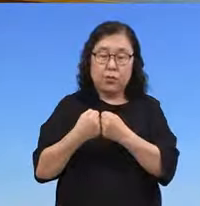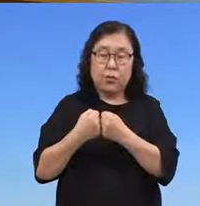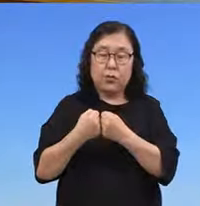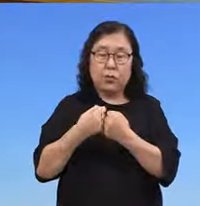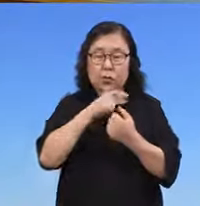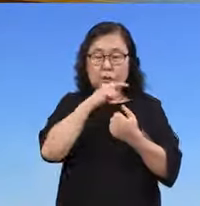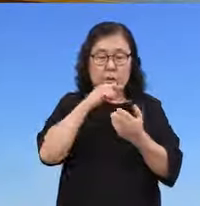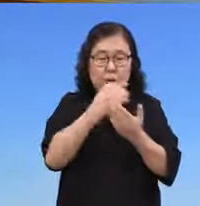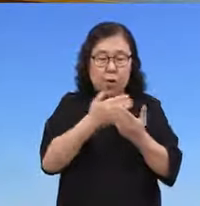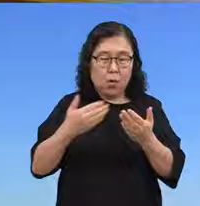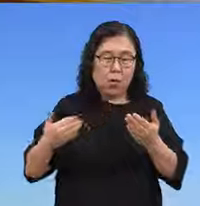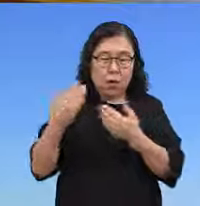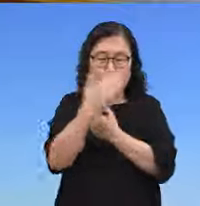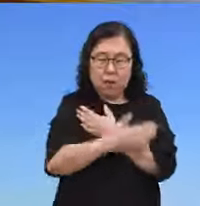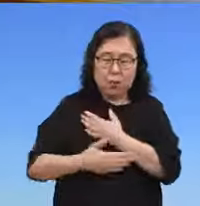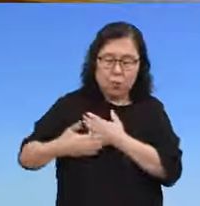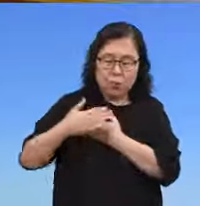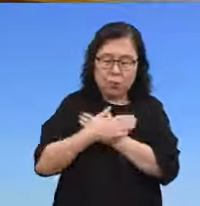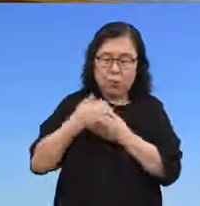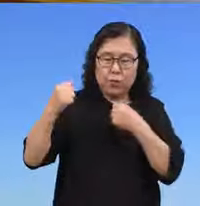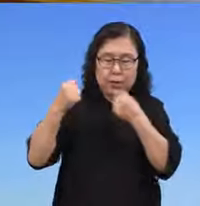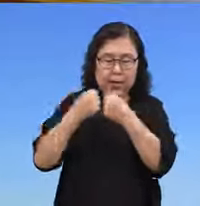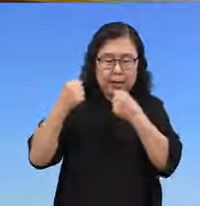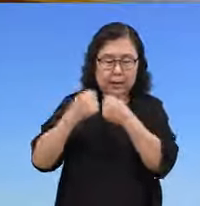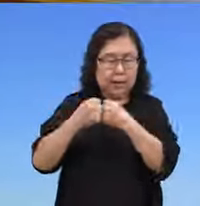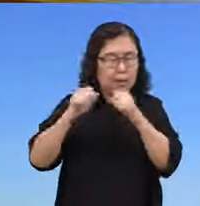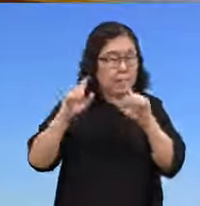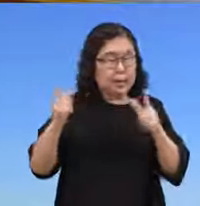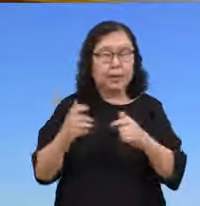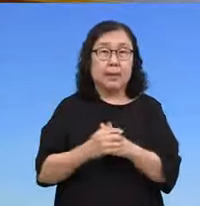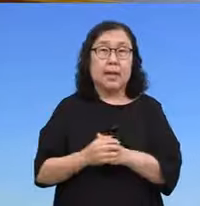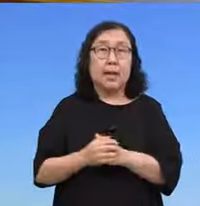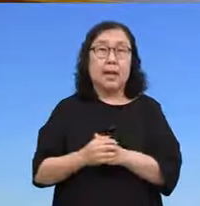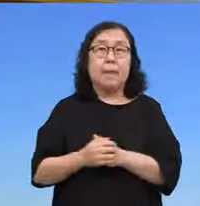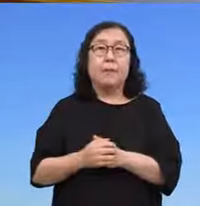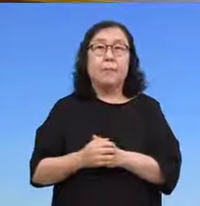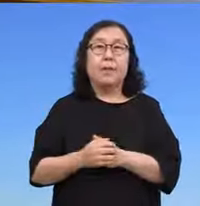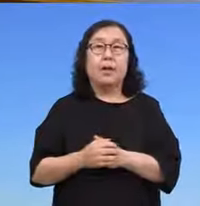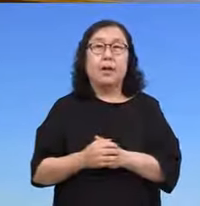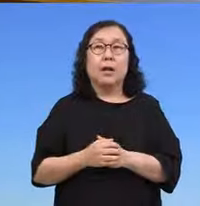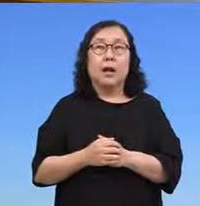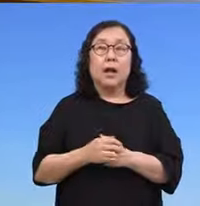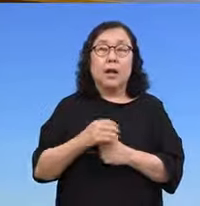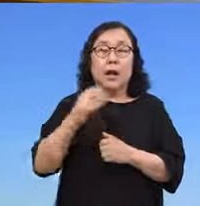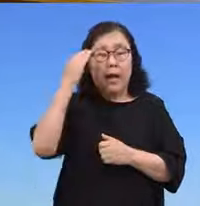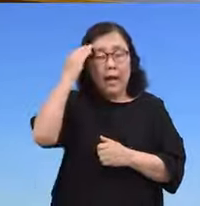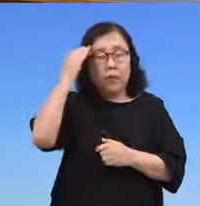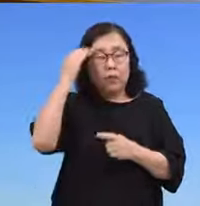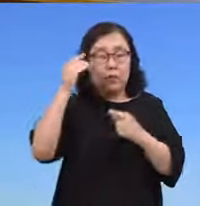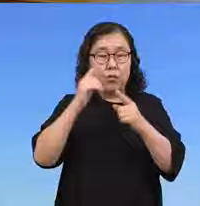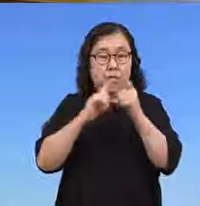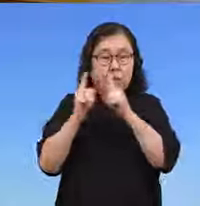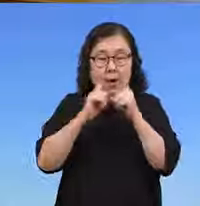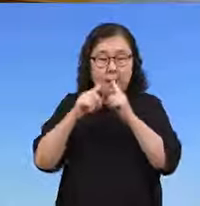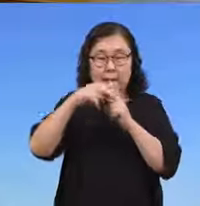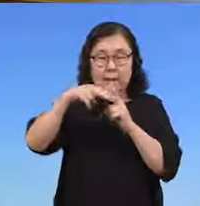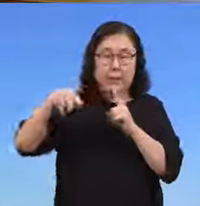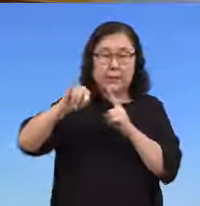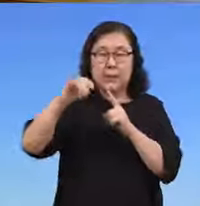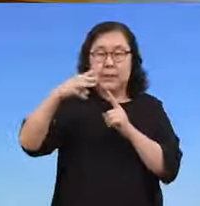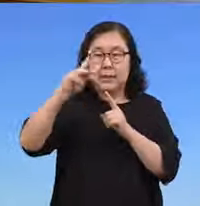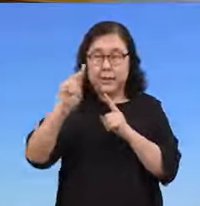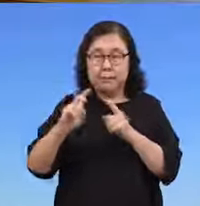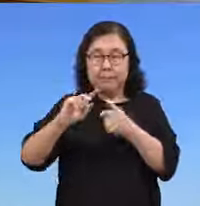하는 것이 아니요, 이런 표현이 나오는데요, 우리말 성경에는 이 씨름으로 표현을 했는데 제가 그 NIV